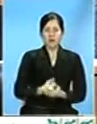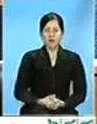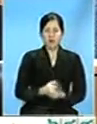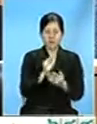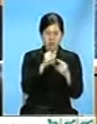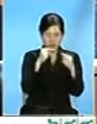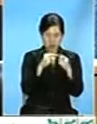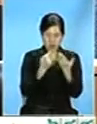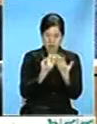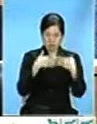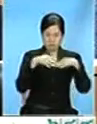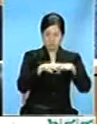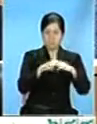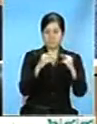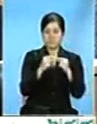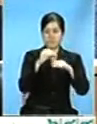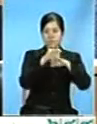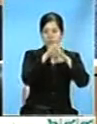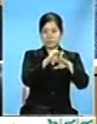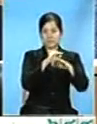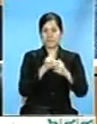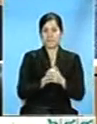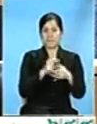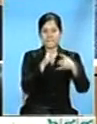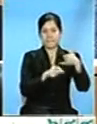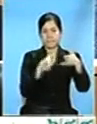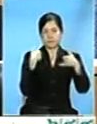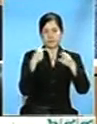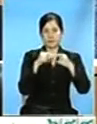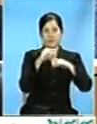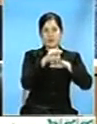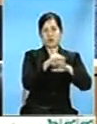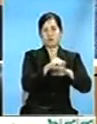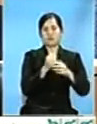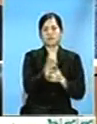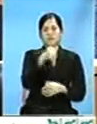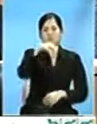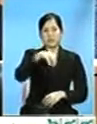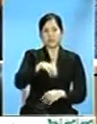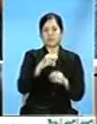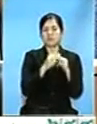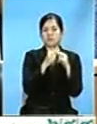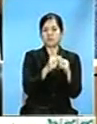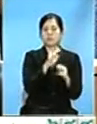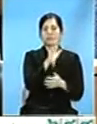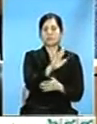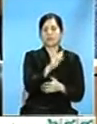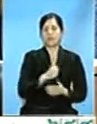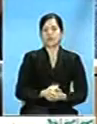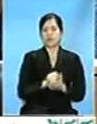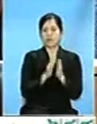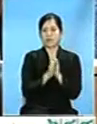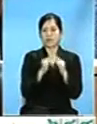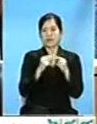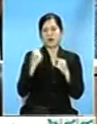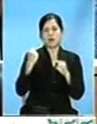ได้มีส่วนร่วมในกระบวนการแต่งตั้งผู้ดำรงตำแหน่งในองค์กรอิสระในศาลรัฐธรรมนูญแล้วและมีอำนาจในการถอดถ